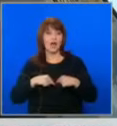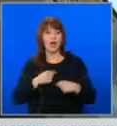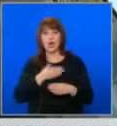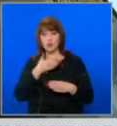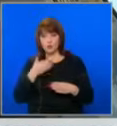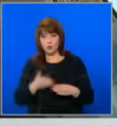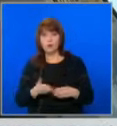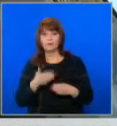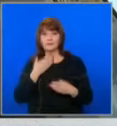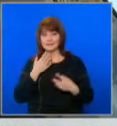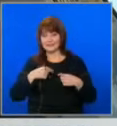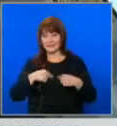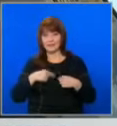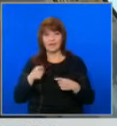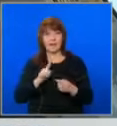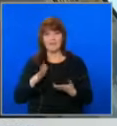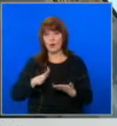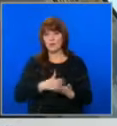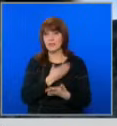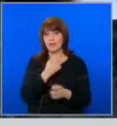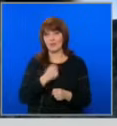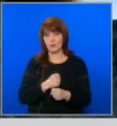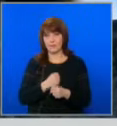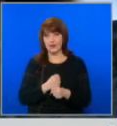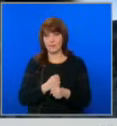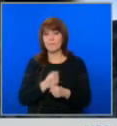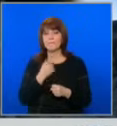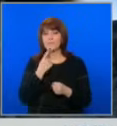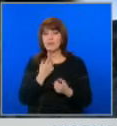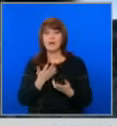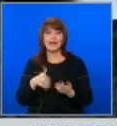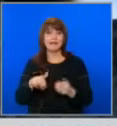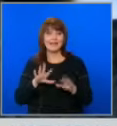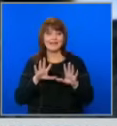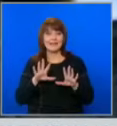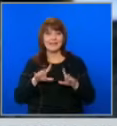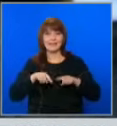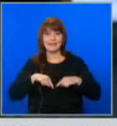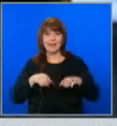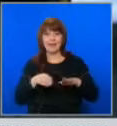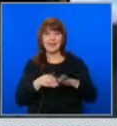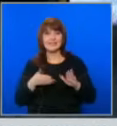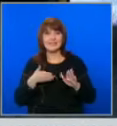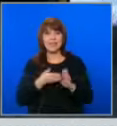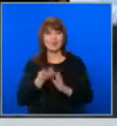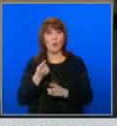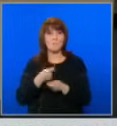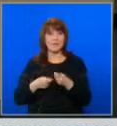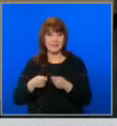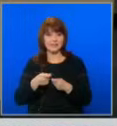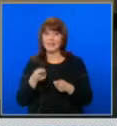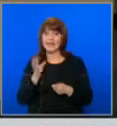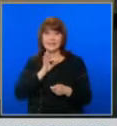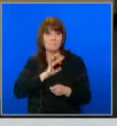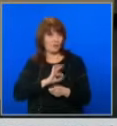произнасяне на съда тя не е отстранявана от работа заведени са над 10 дела срещу бизнесмените които според адвоката им са